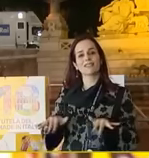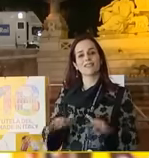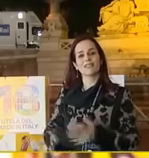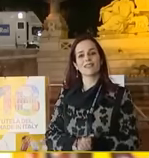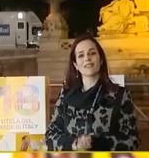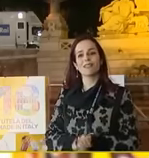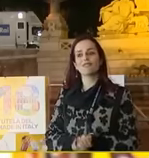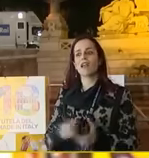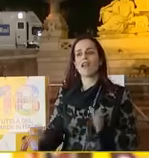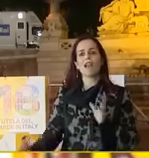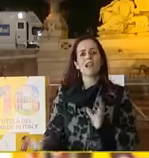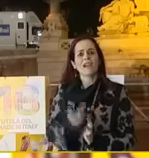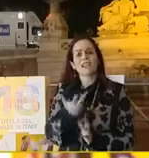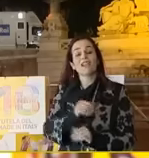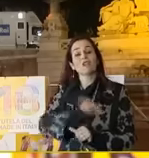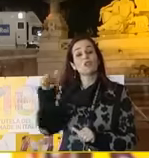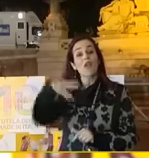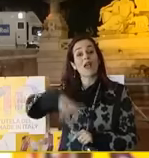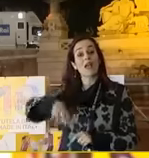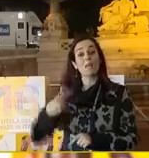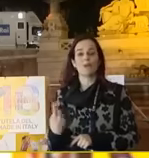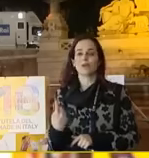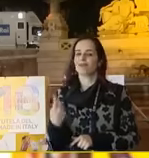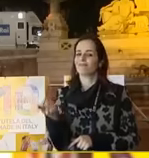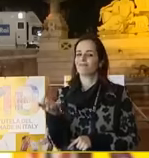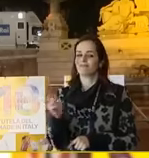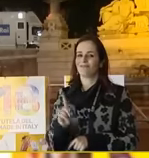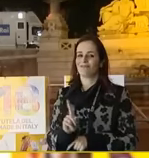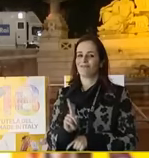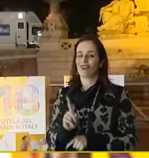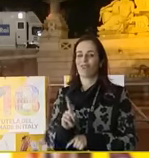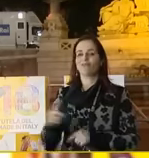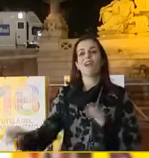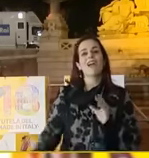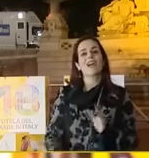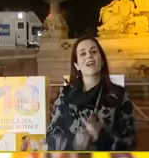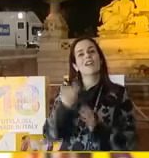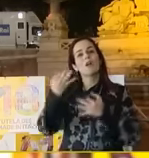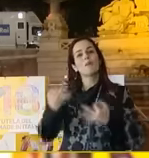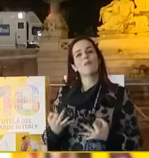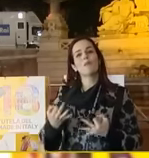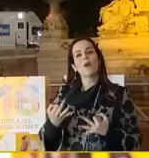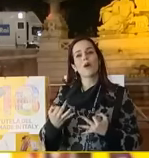non si creò solo la M1, si creò l'Olivetti,